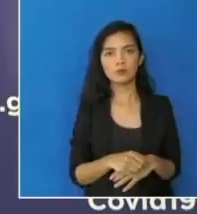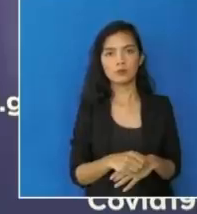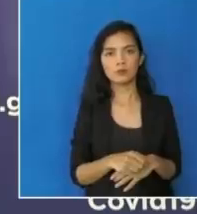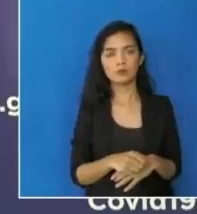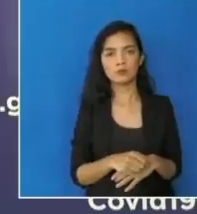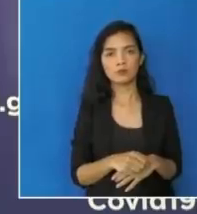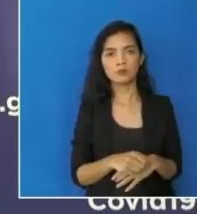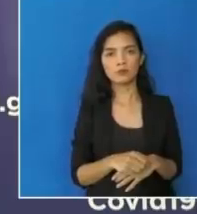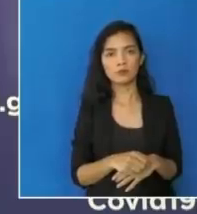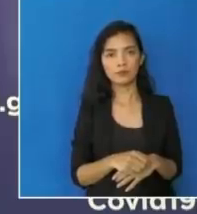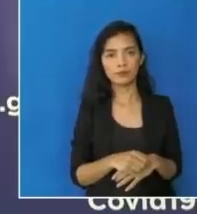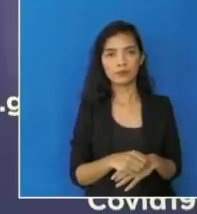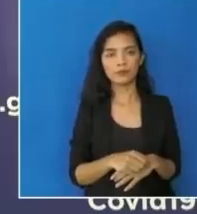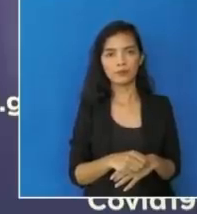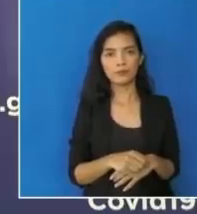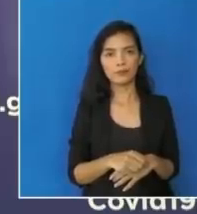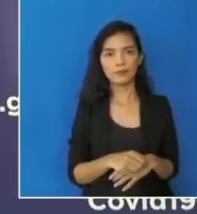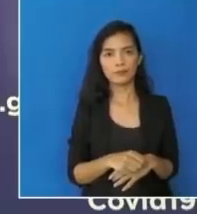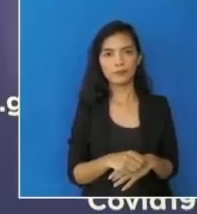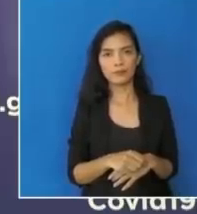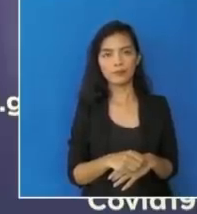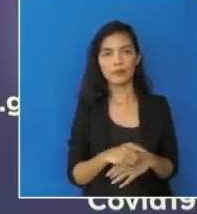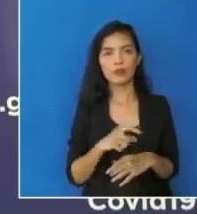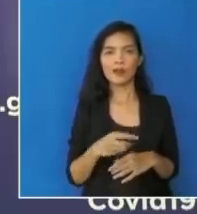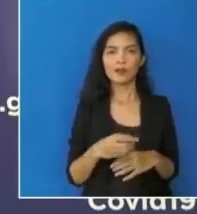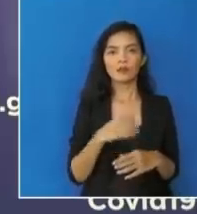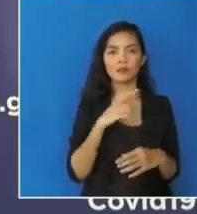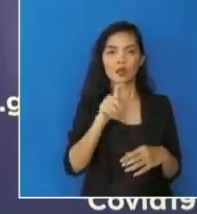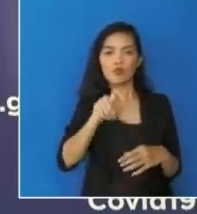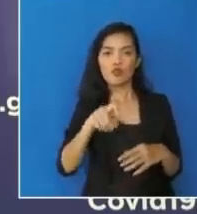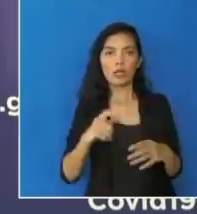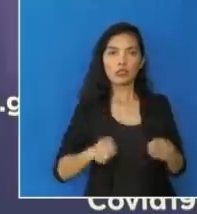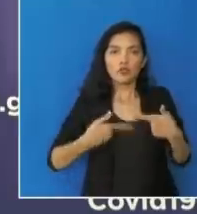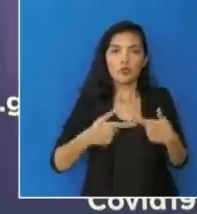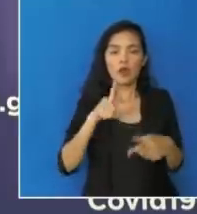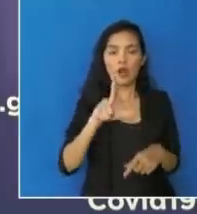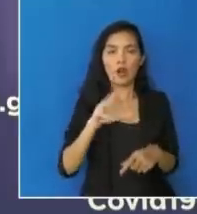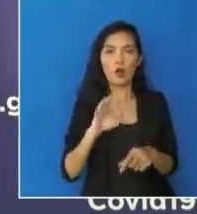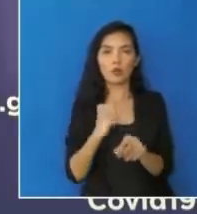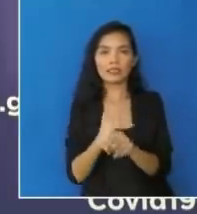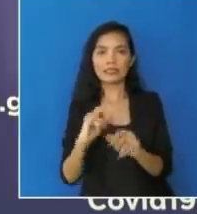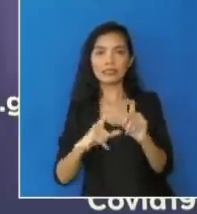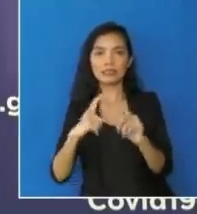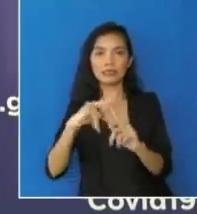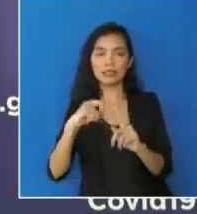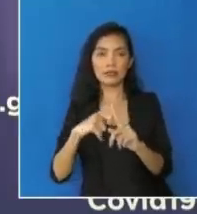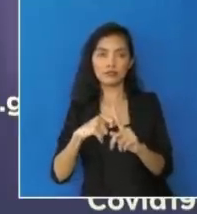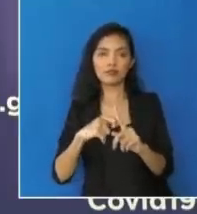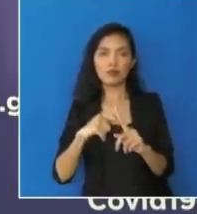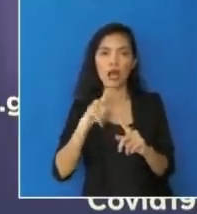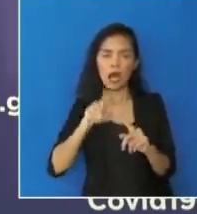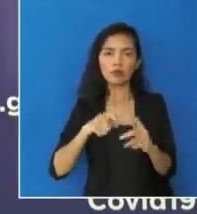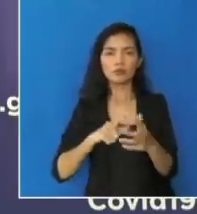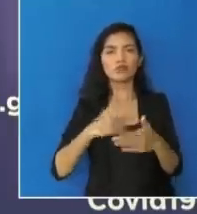memberikan jaminan terhadap kelancaran arus logistik, karena logistik ini dibutuhkan oleh